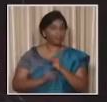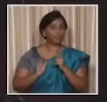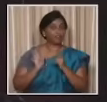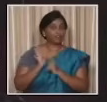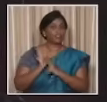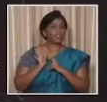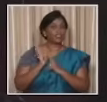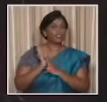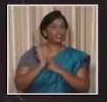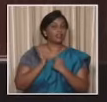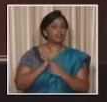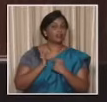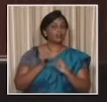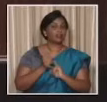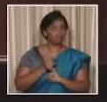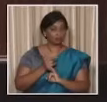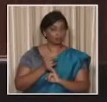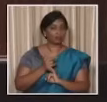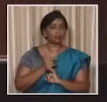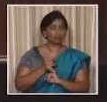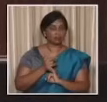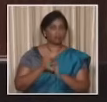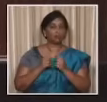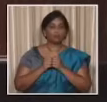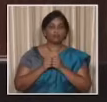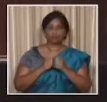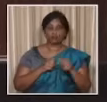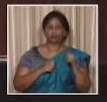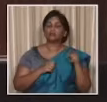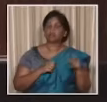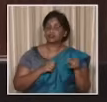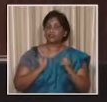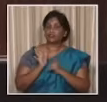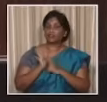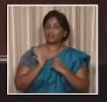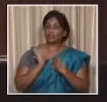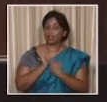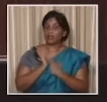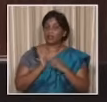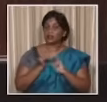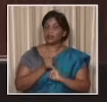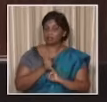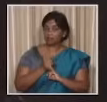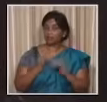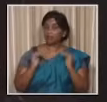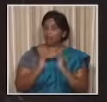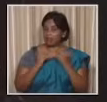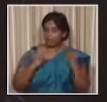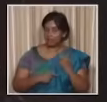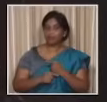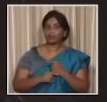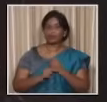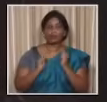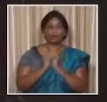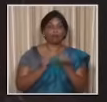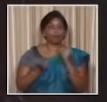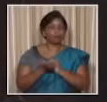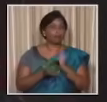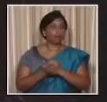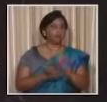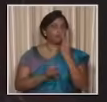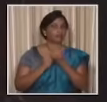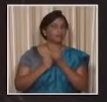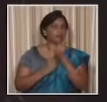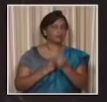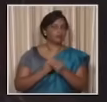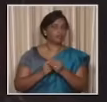ඔබතුමා ඔය කාරණේ 22 ප්‍රශ්නයක් අතට ඉදිරිපත් කරා නම් පැහැදිලිව උත්තර දෙන්න තිබුණා. ට පටහැනිව පත්වීම් දෙකක් දීලා තියෙනවා